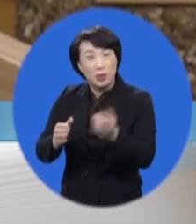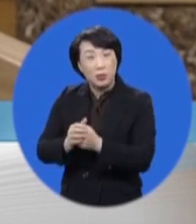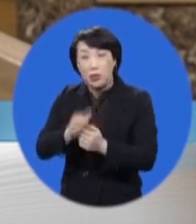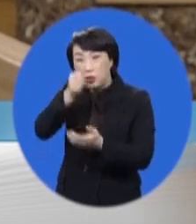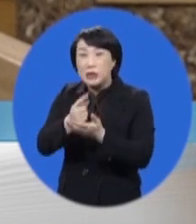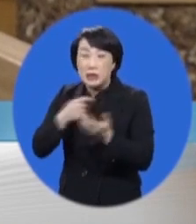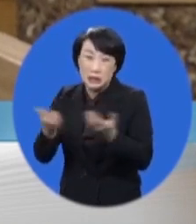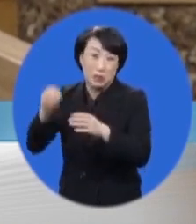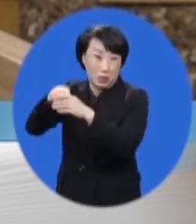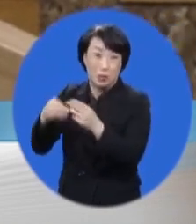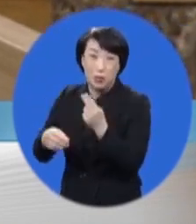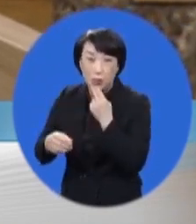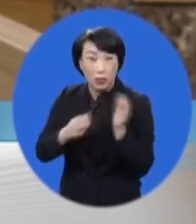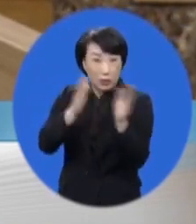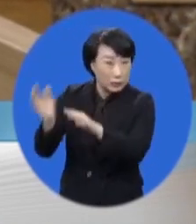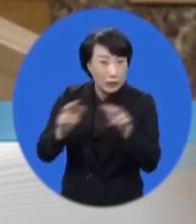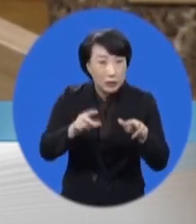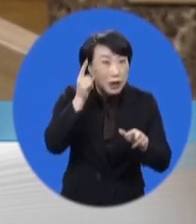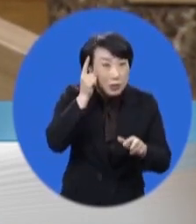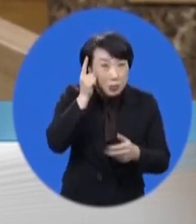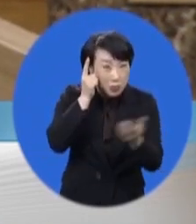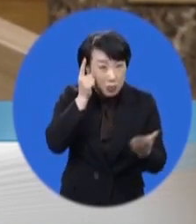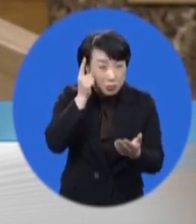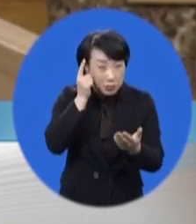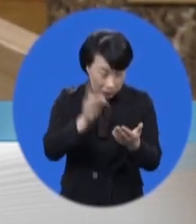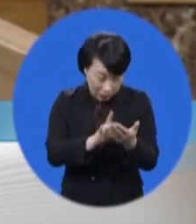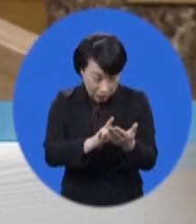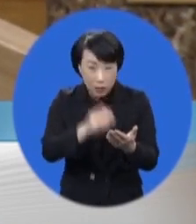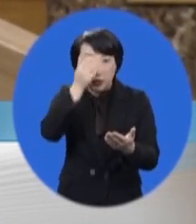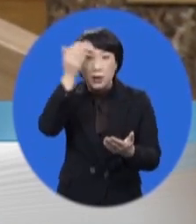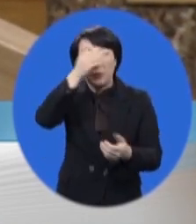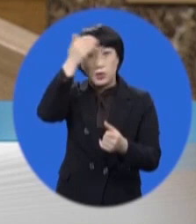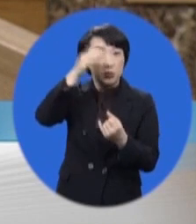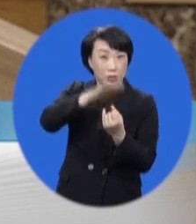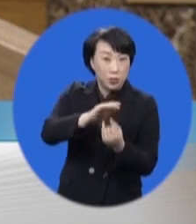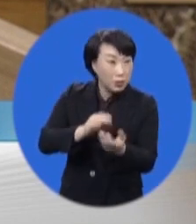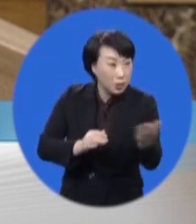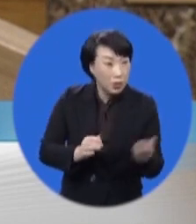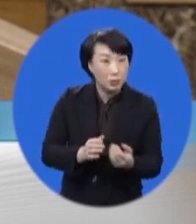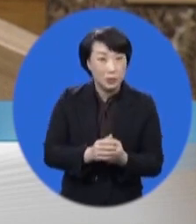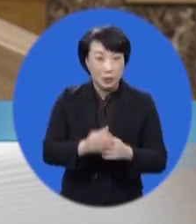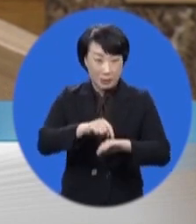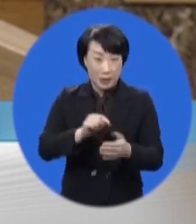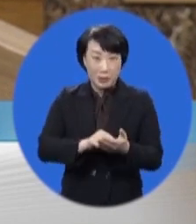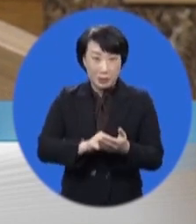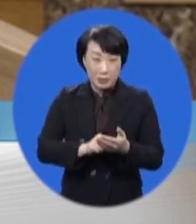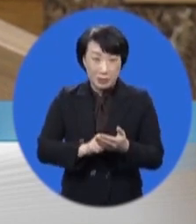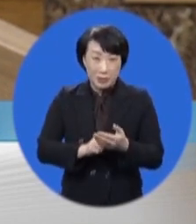것들이 안 들어있어요. 근데 지금 스마트폰 속에서는 젊은 청소년들이 마음을